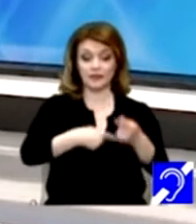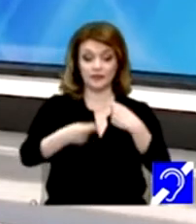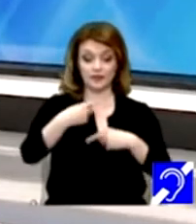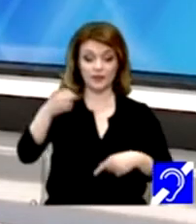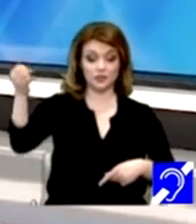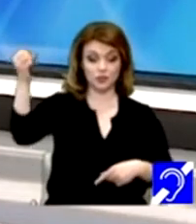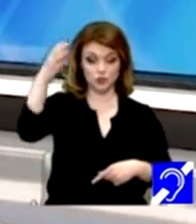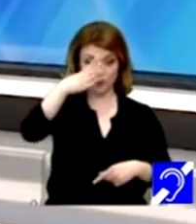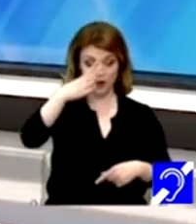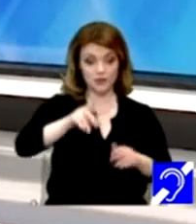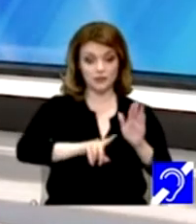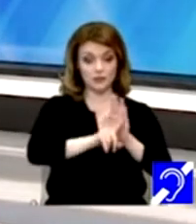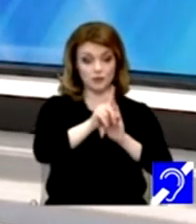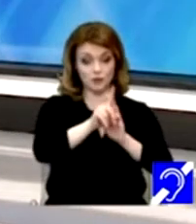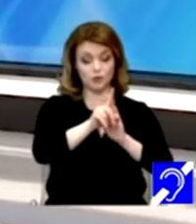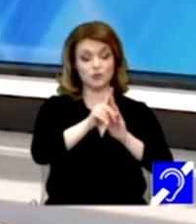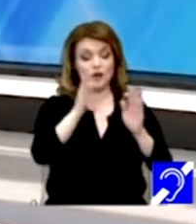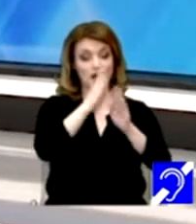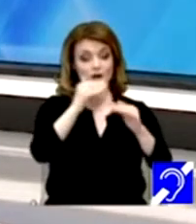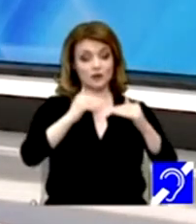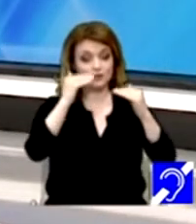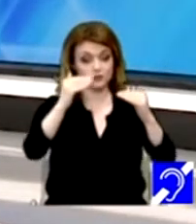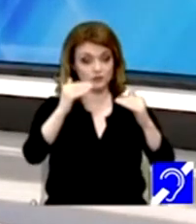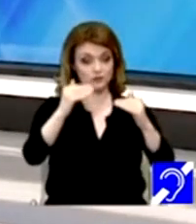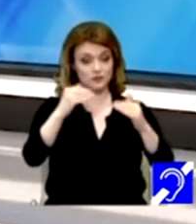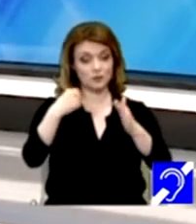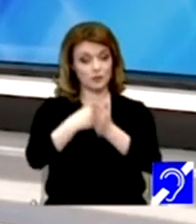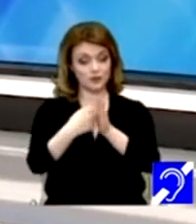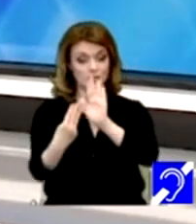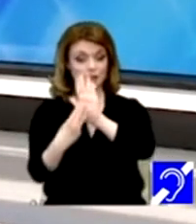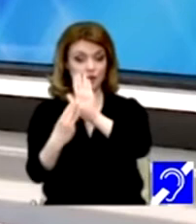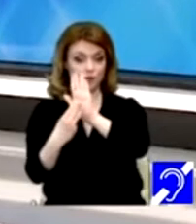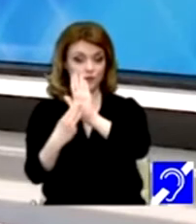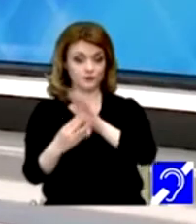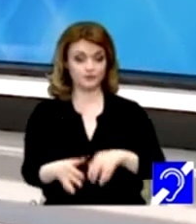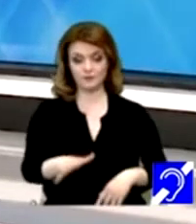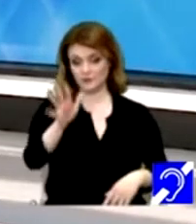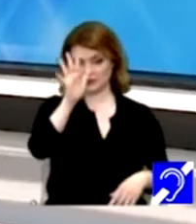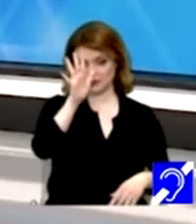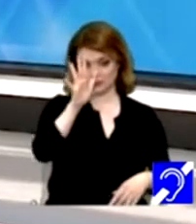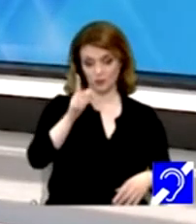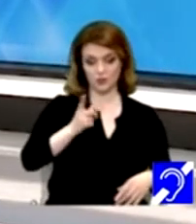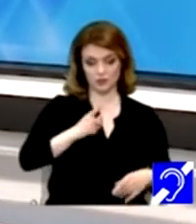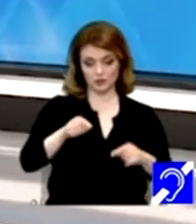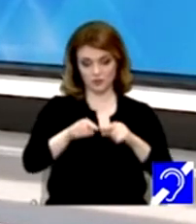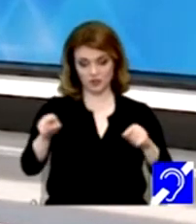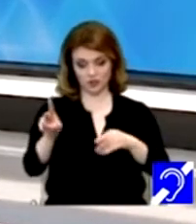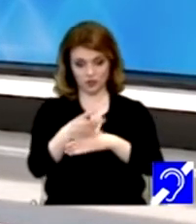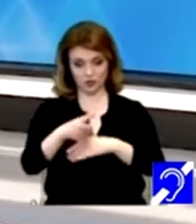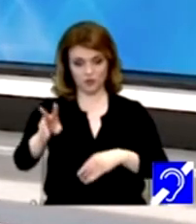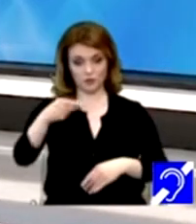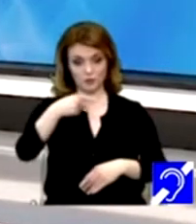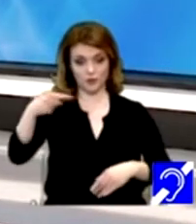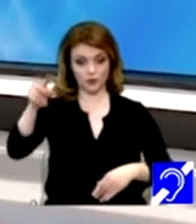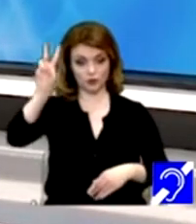iar maximele termice la orele amiezii vor ajunge până la 8 grade. La Chișinău așteptăm minus 2 grade